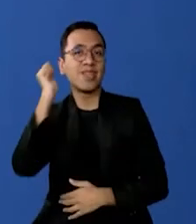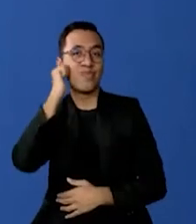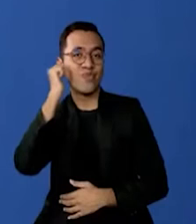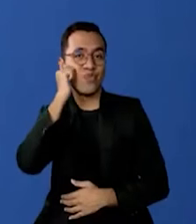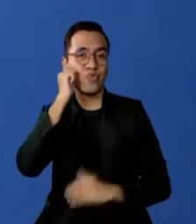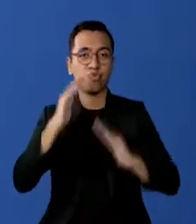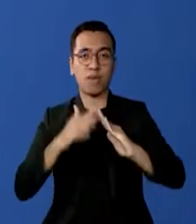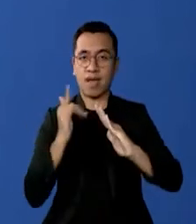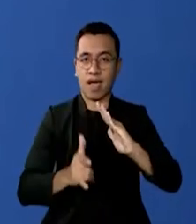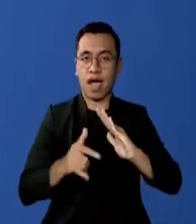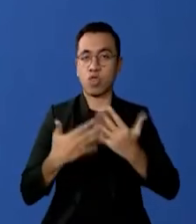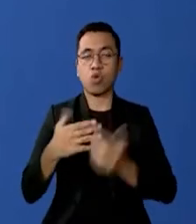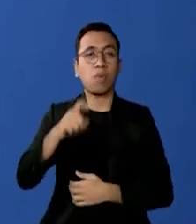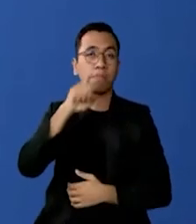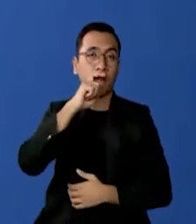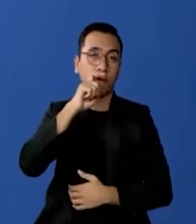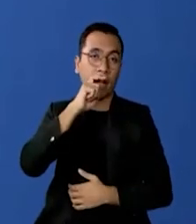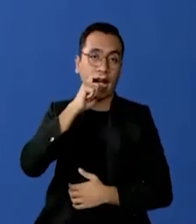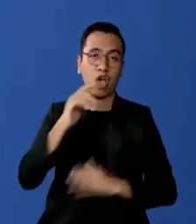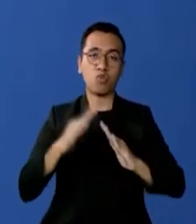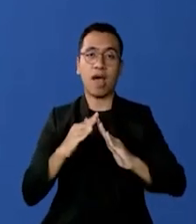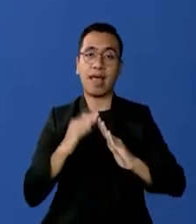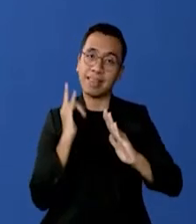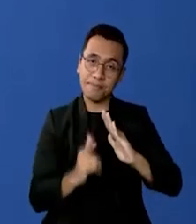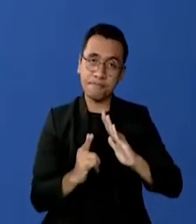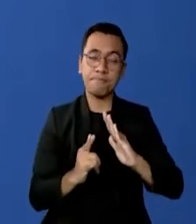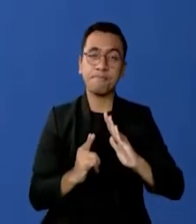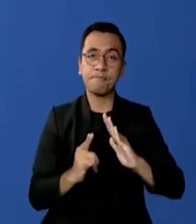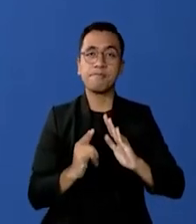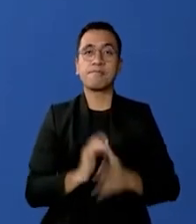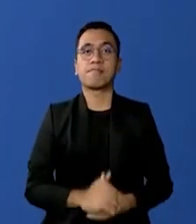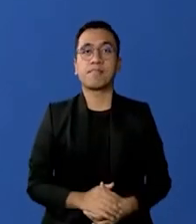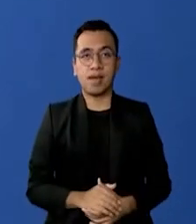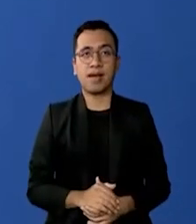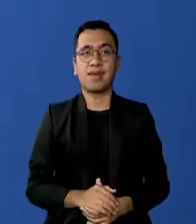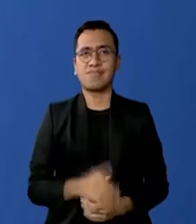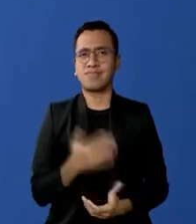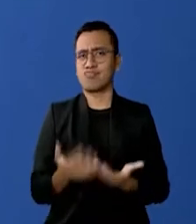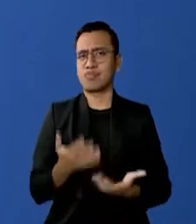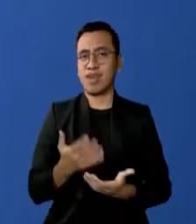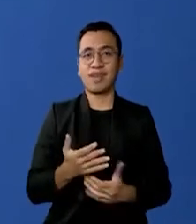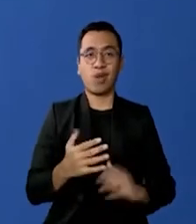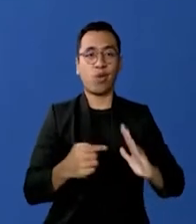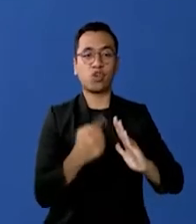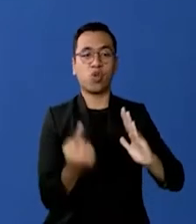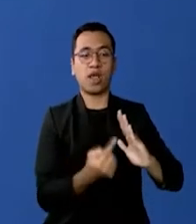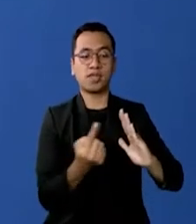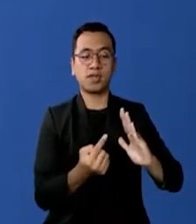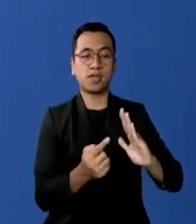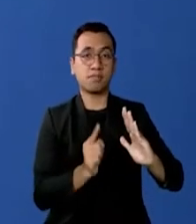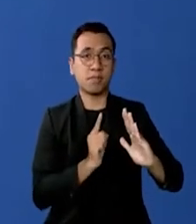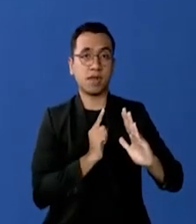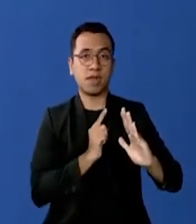tangga atau bapak yang tinggal di rumah nah siapapun juga itu akan sangat sangat menyulitkan untuk keluarga mereka kalau